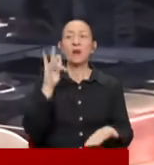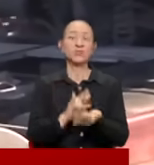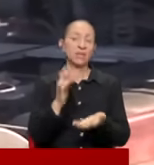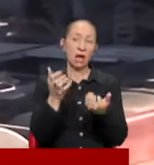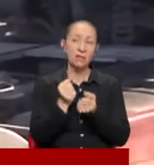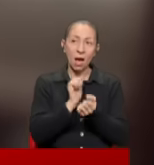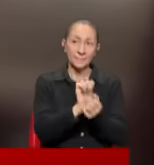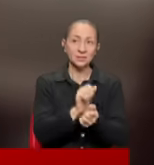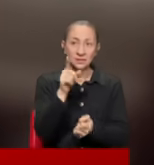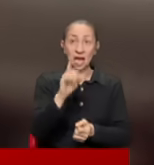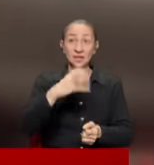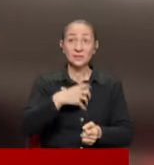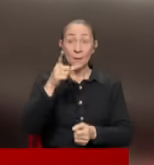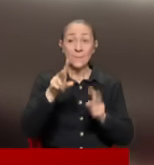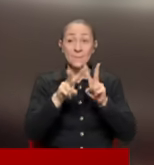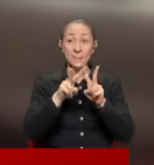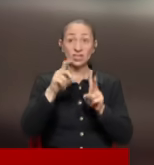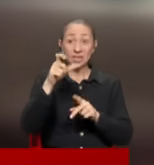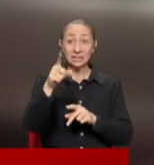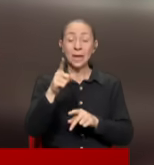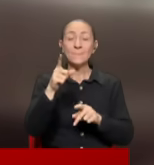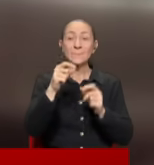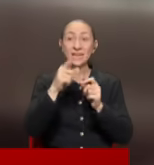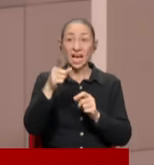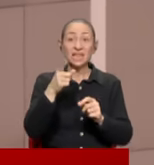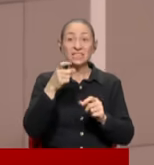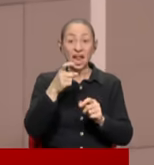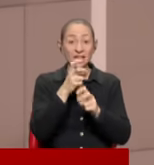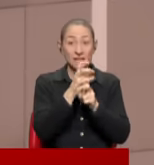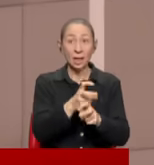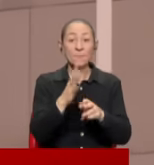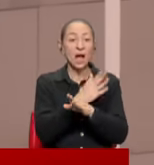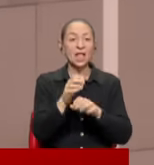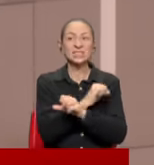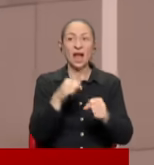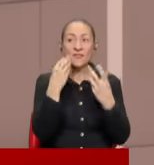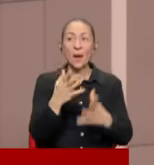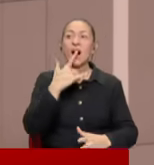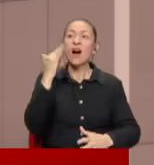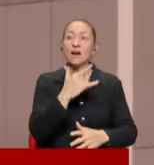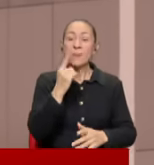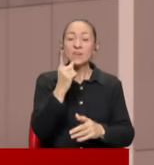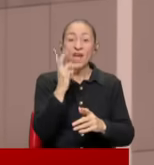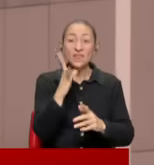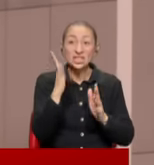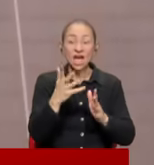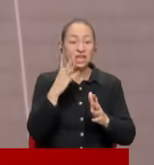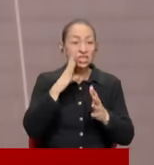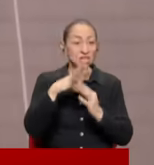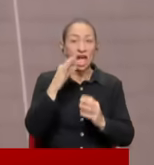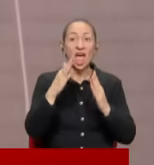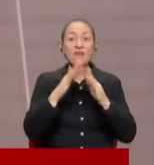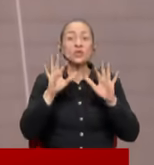cezası verildi. Ev sahibi Mehmet Cengiz Bilik'e silahlı tehdit, mala zarar verme, hakaret, birden fazla kişiyle